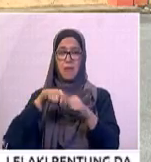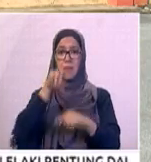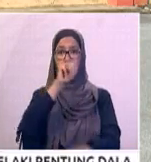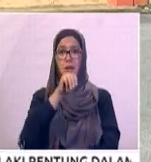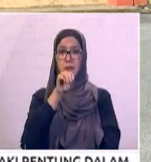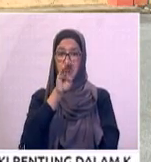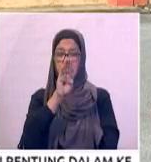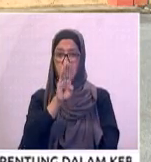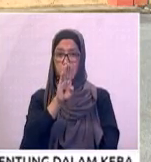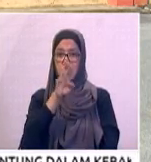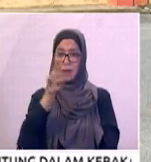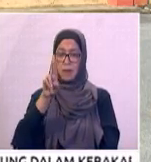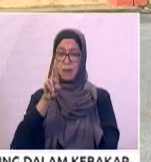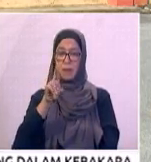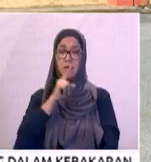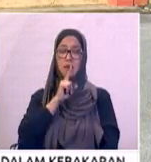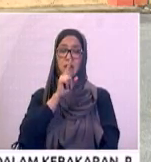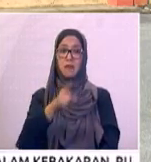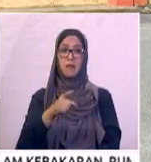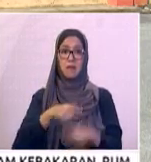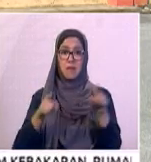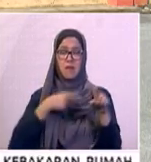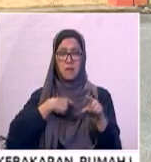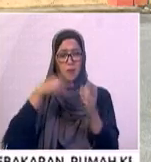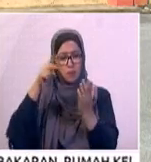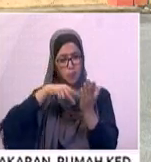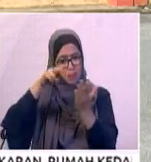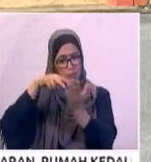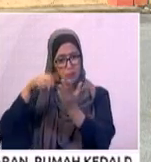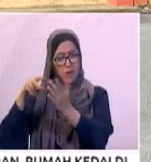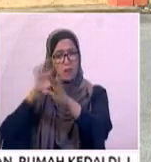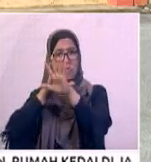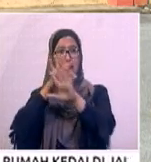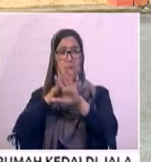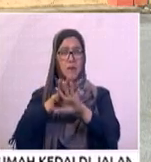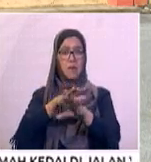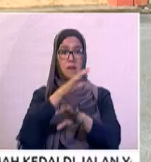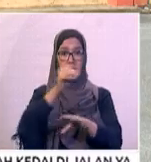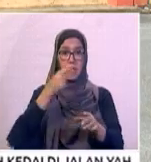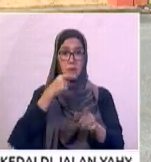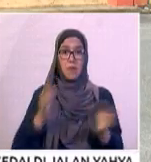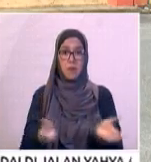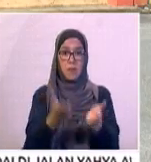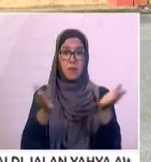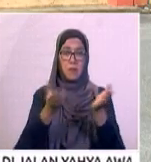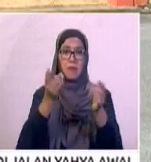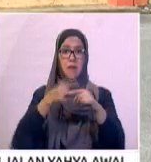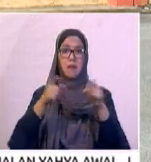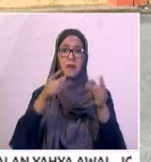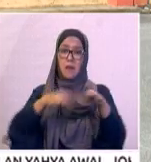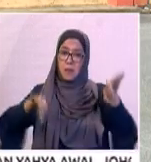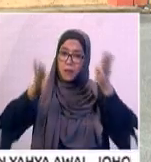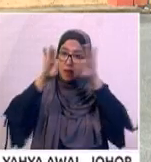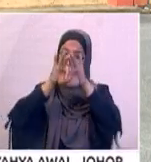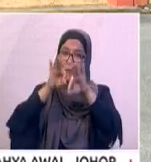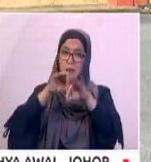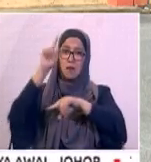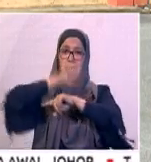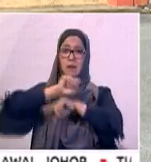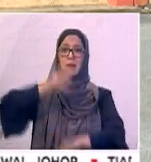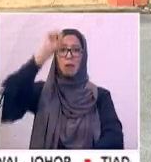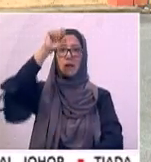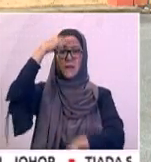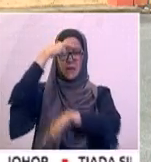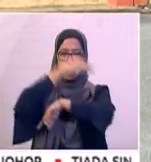Program ini ternyata menggalakkan generasi muda untuk memahami signifikannya Hari Kebangsaan buat negara. Nur Jurizan Muhammad Zain,